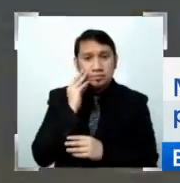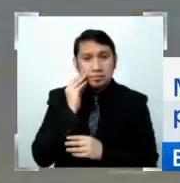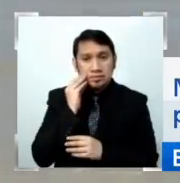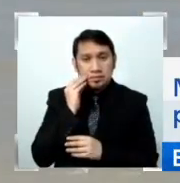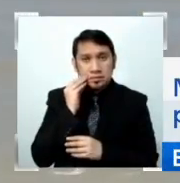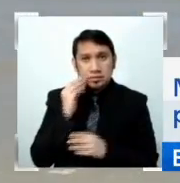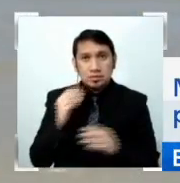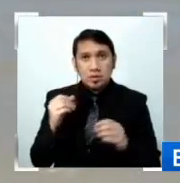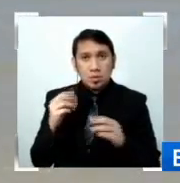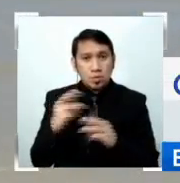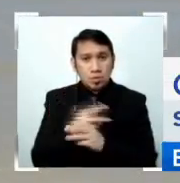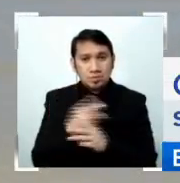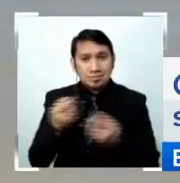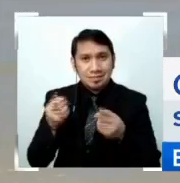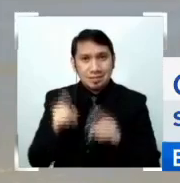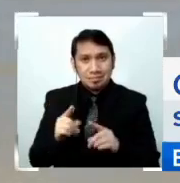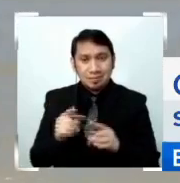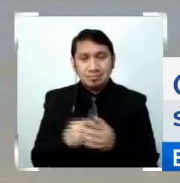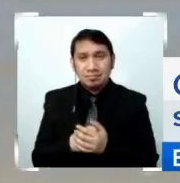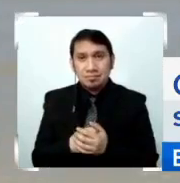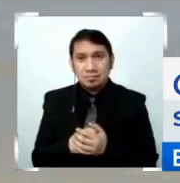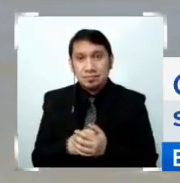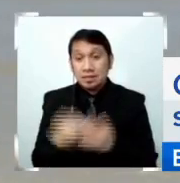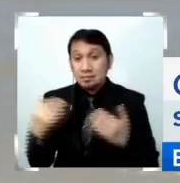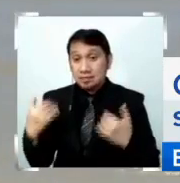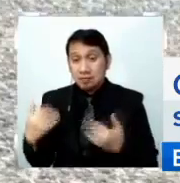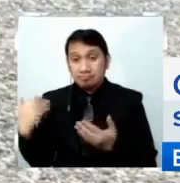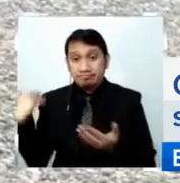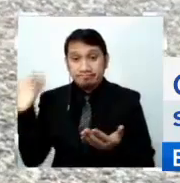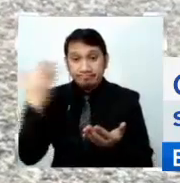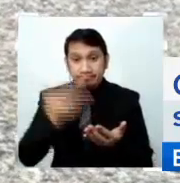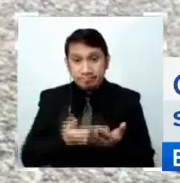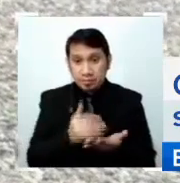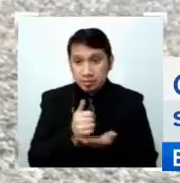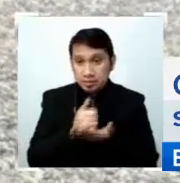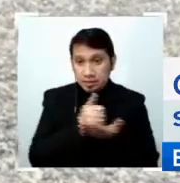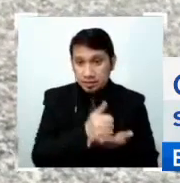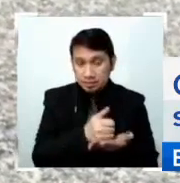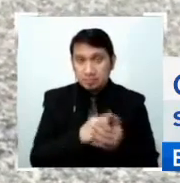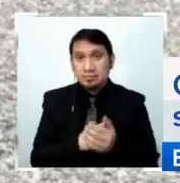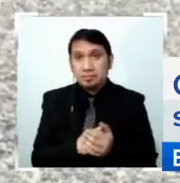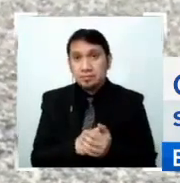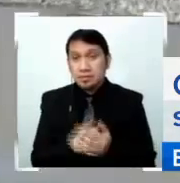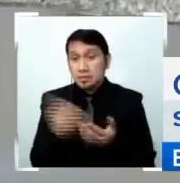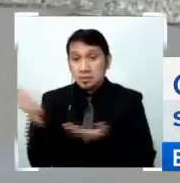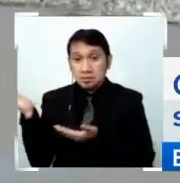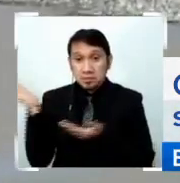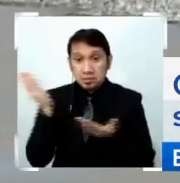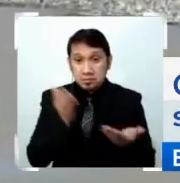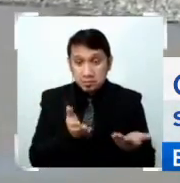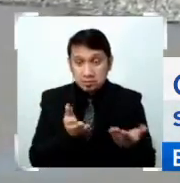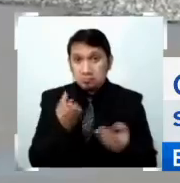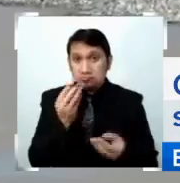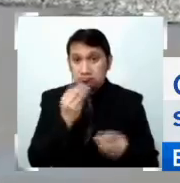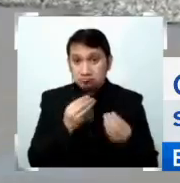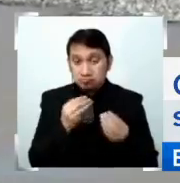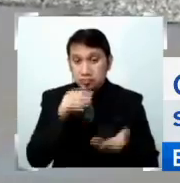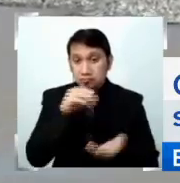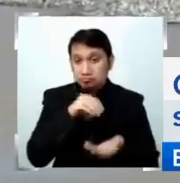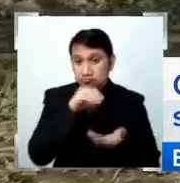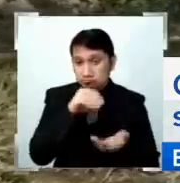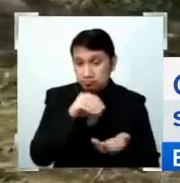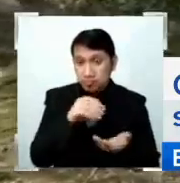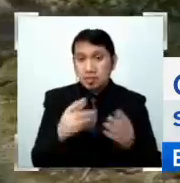years. Nagsimula nang dumating ang tulong sa mga nasalanta sa bayan, kabilang sa mga nagdala ng relief goods, ang GMA Kapuso